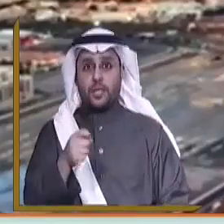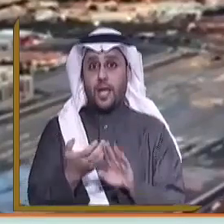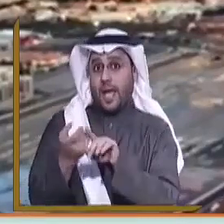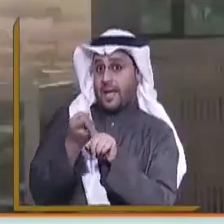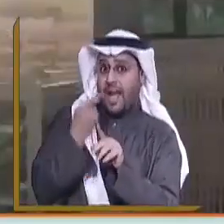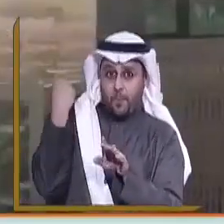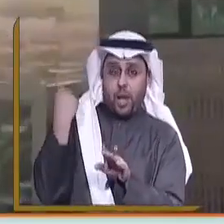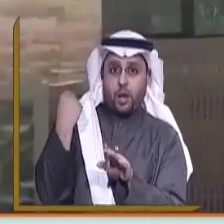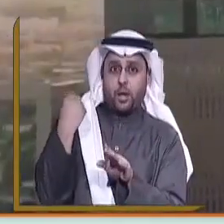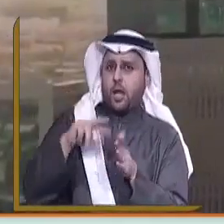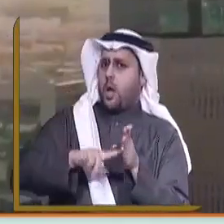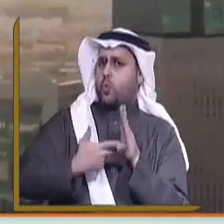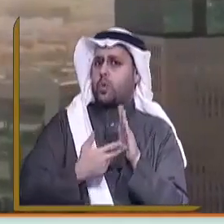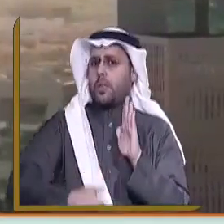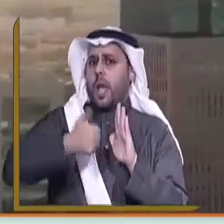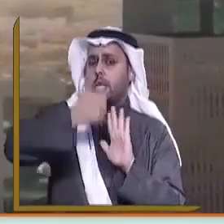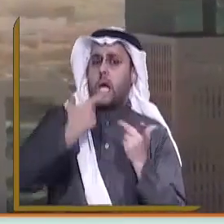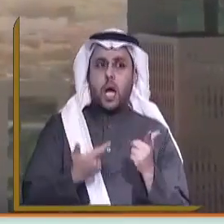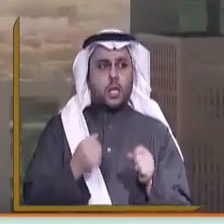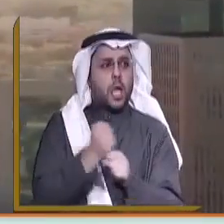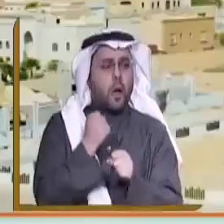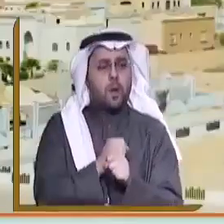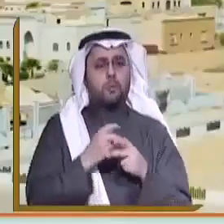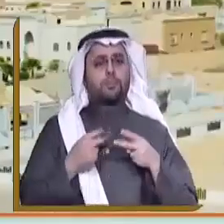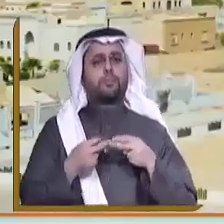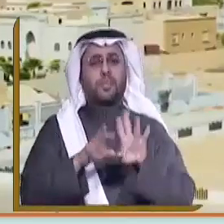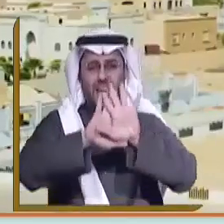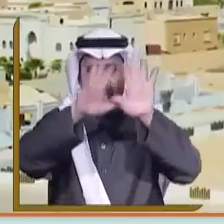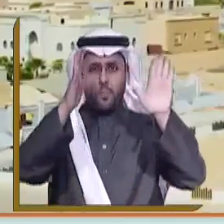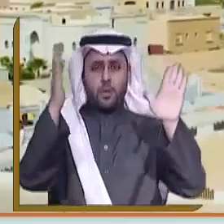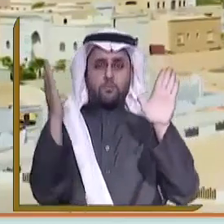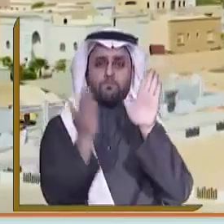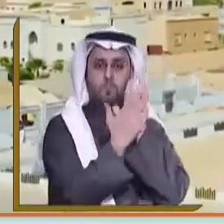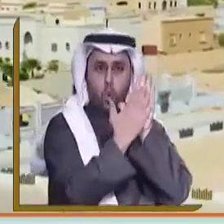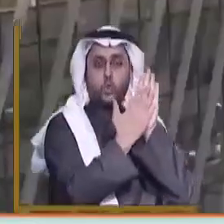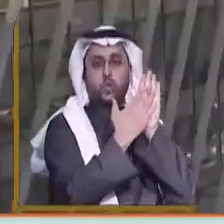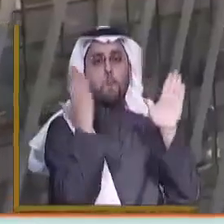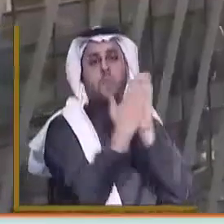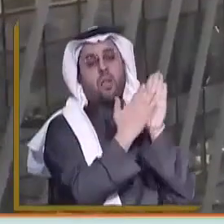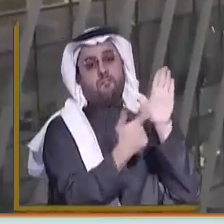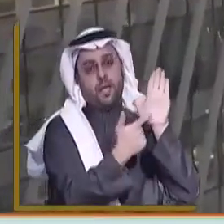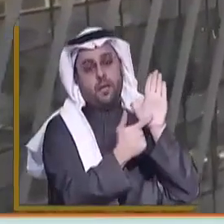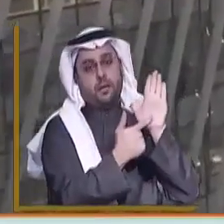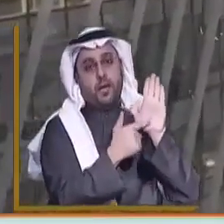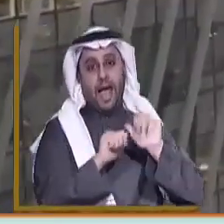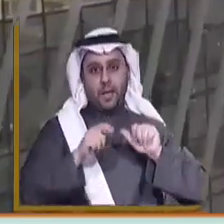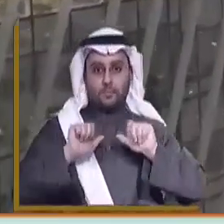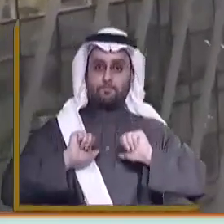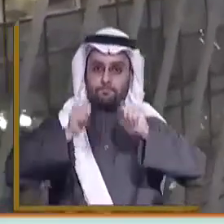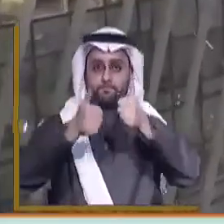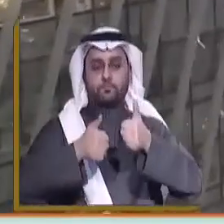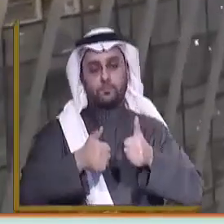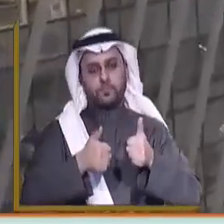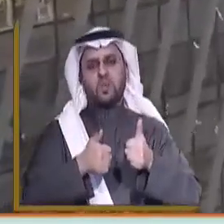واستعرض تقرير مختلف القطاعات التي يدف التي يستهدفها برنامج التحول الوطني كما تضمن التقرير